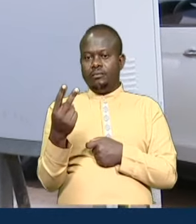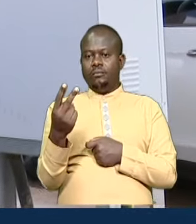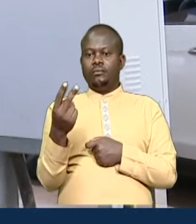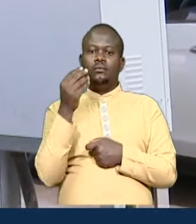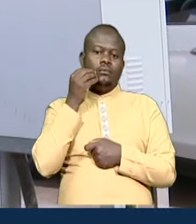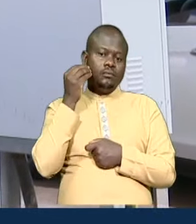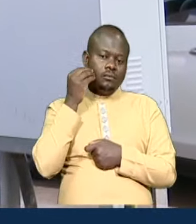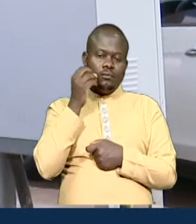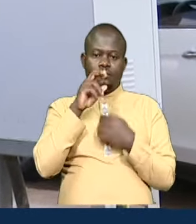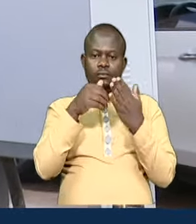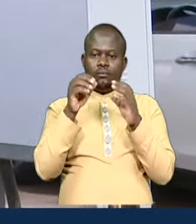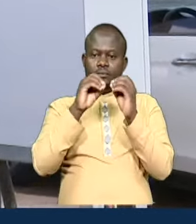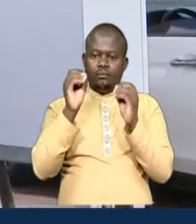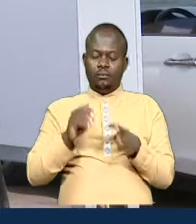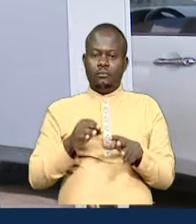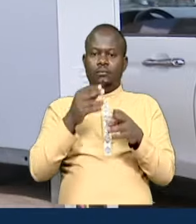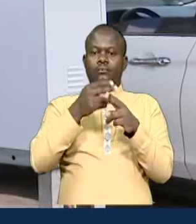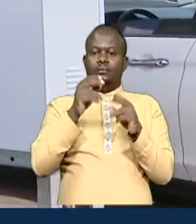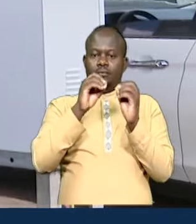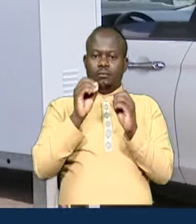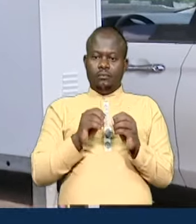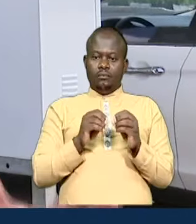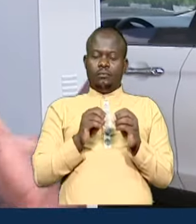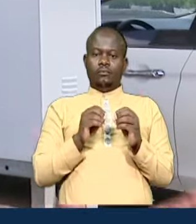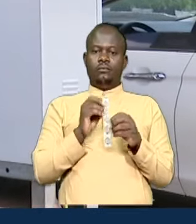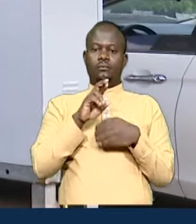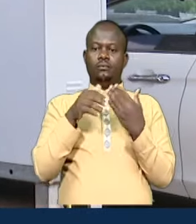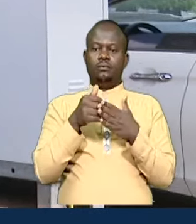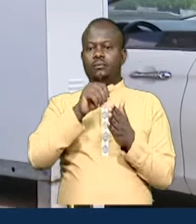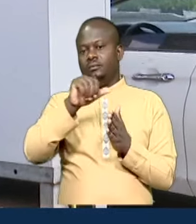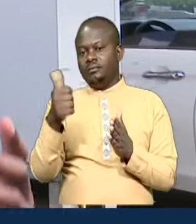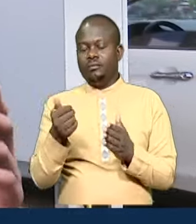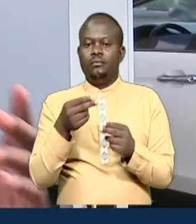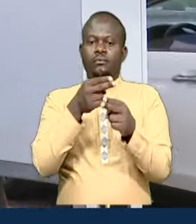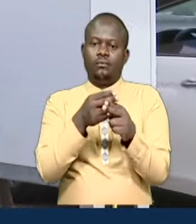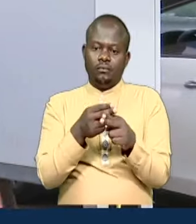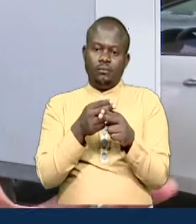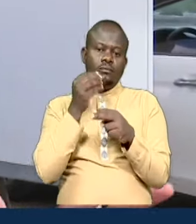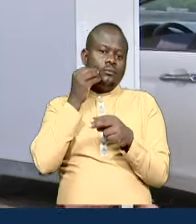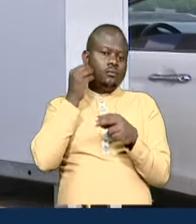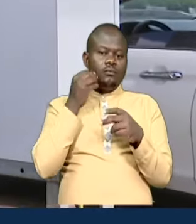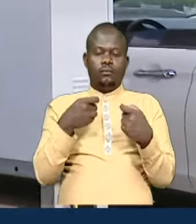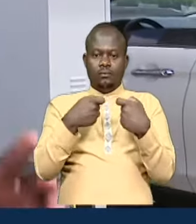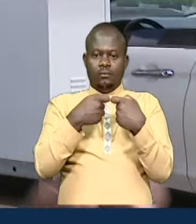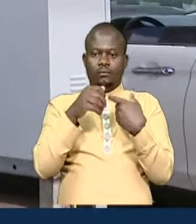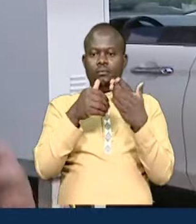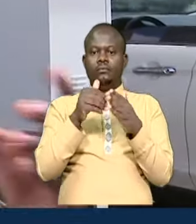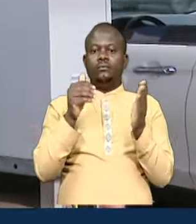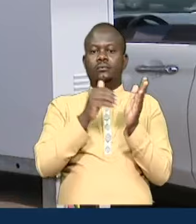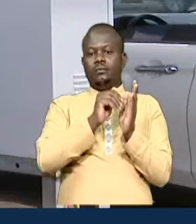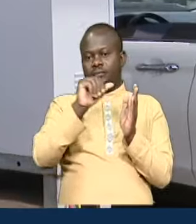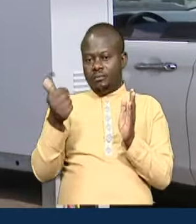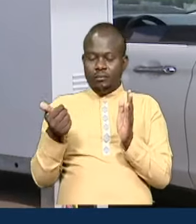mu rugo cyangwa yo kuri office yo twita office charger, cyangwa se n'indi twita home charger ni kimwe na office charger, hakaba noneho